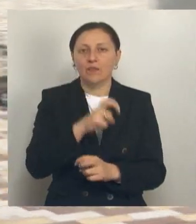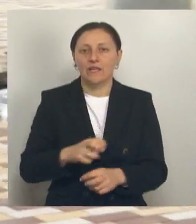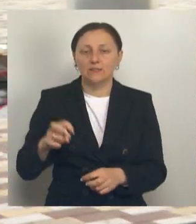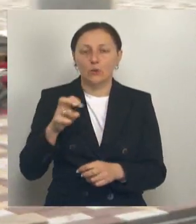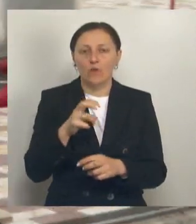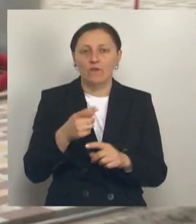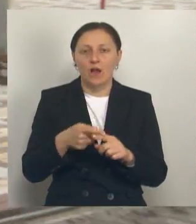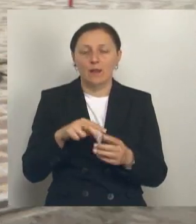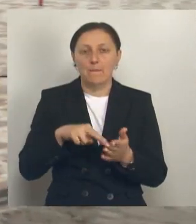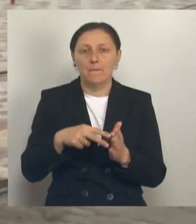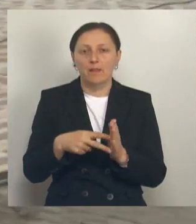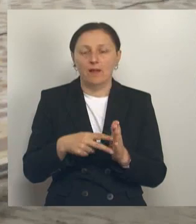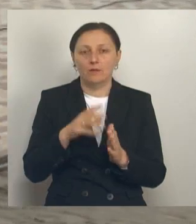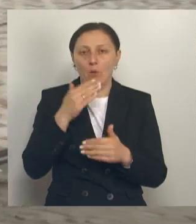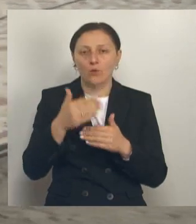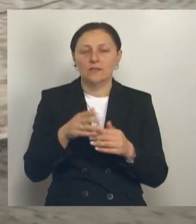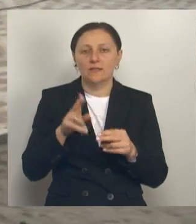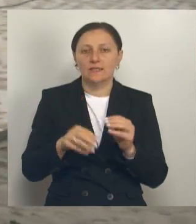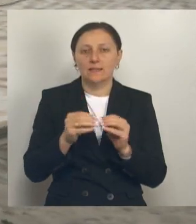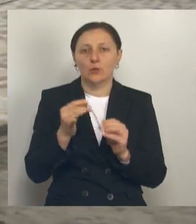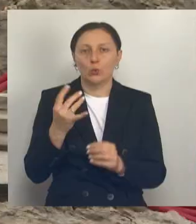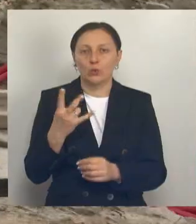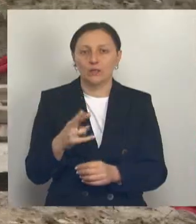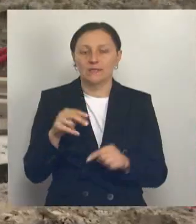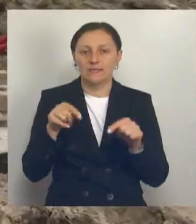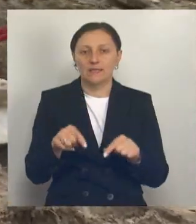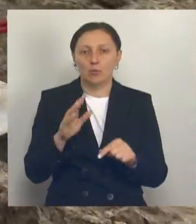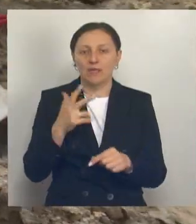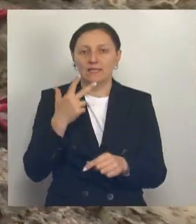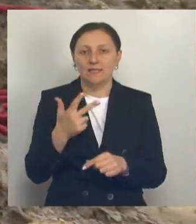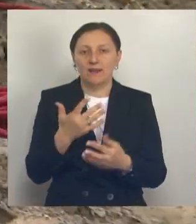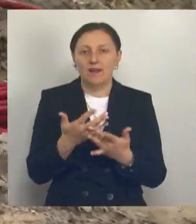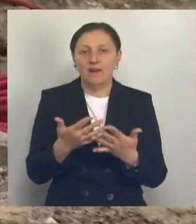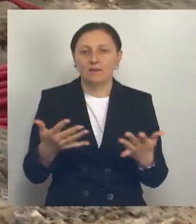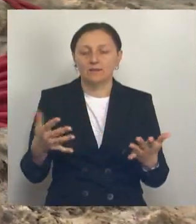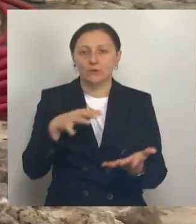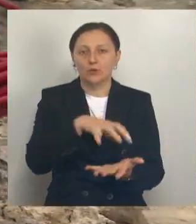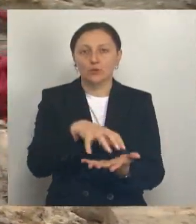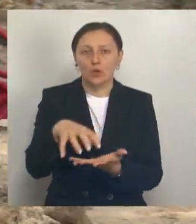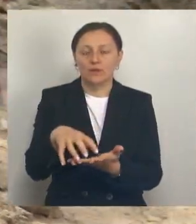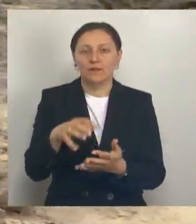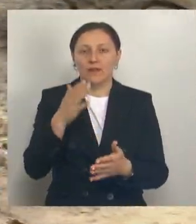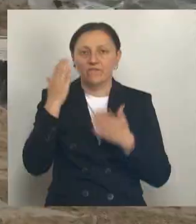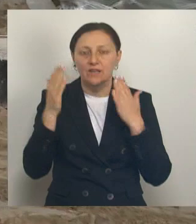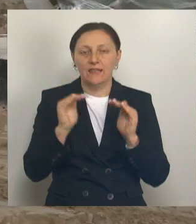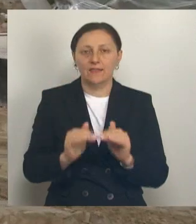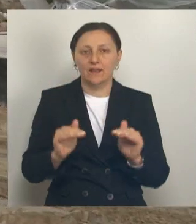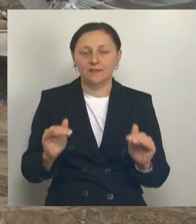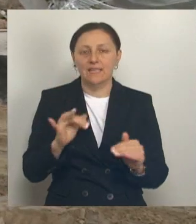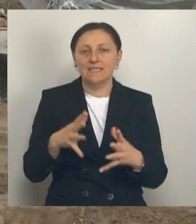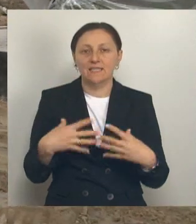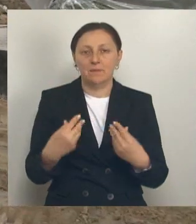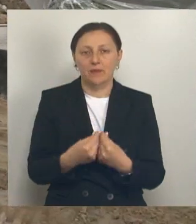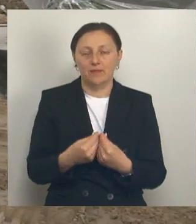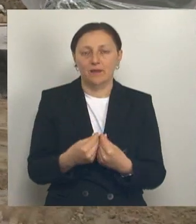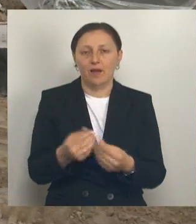пусконаладку планируют завершить к 10 июня здесь будет три разноплановые зоны экстремальная детская и семейная